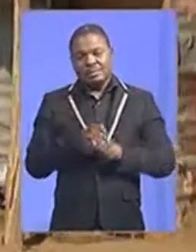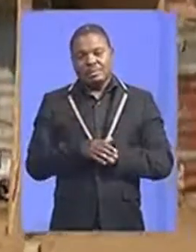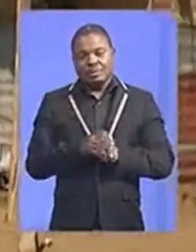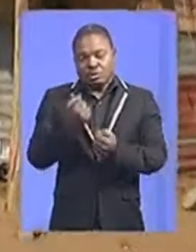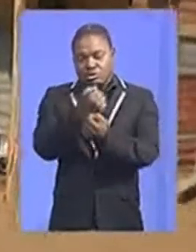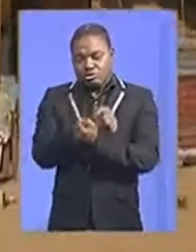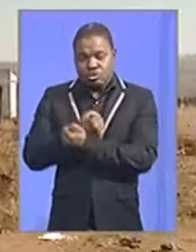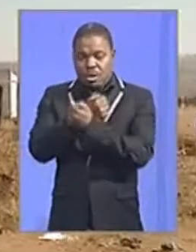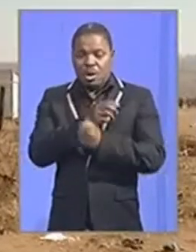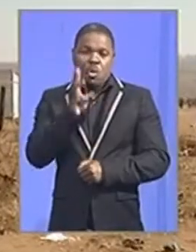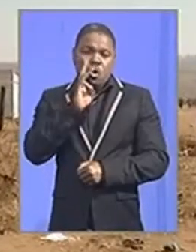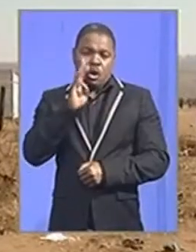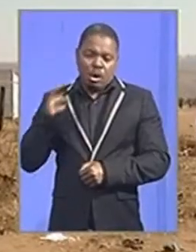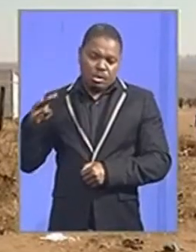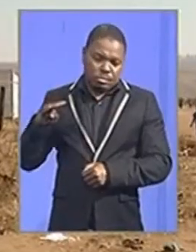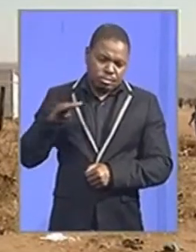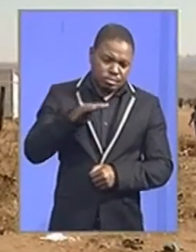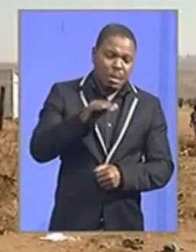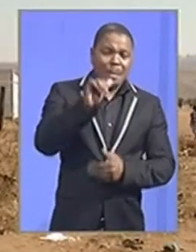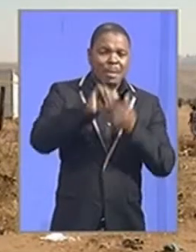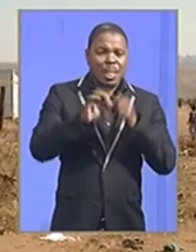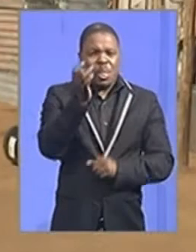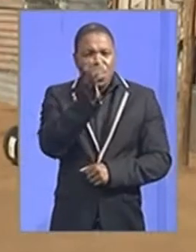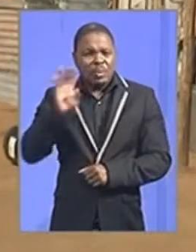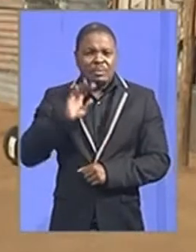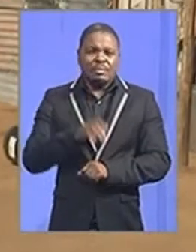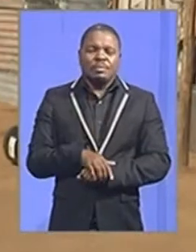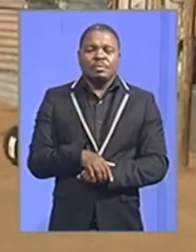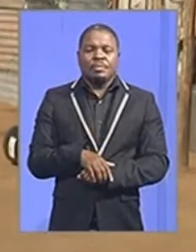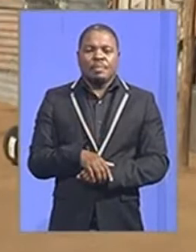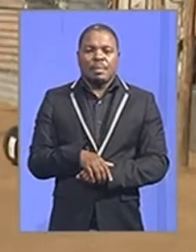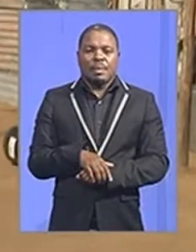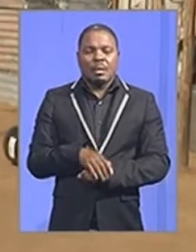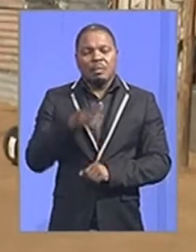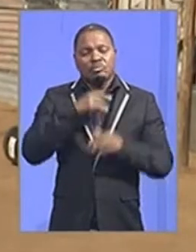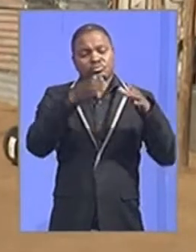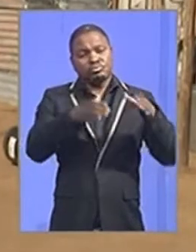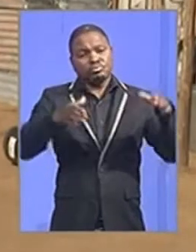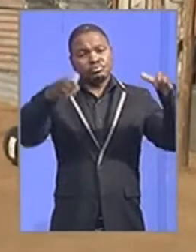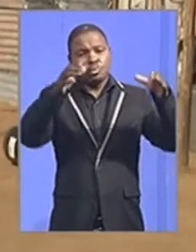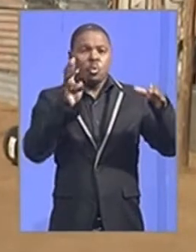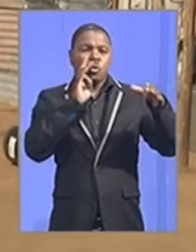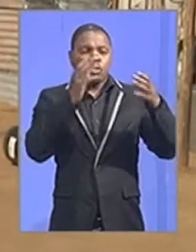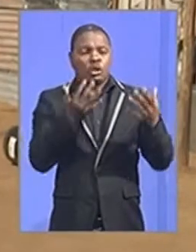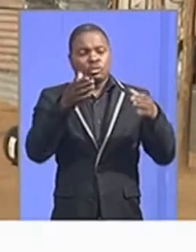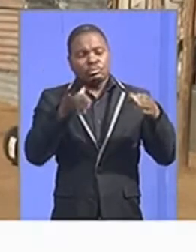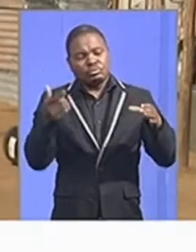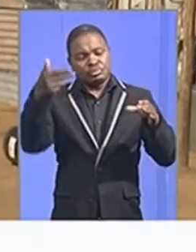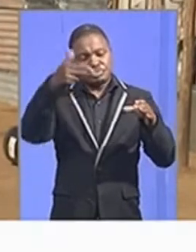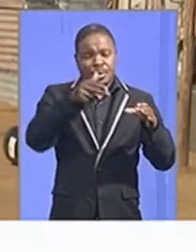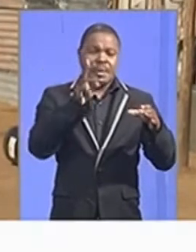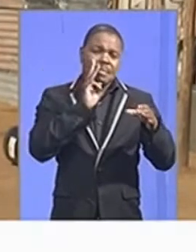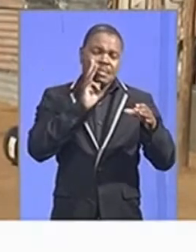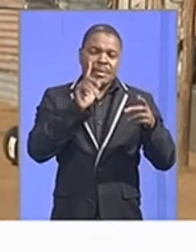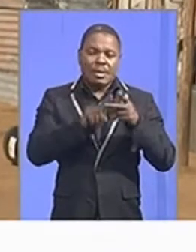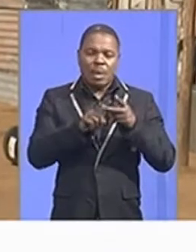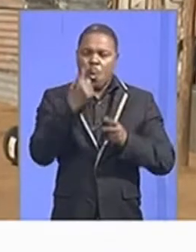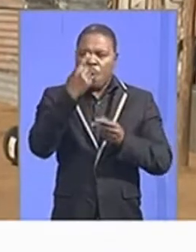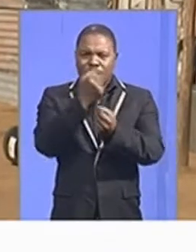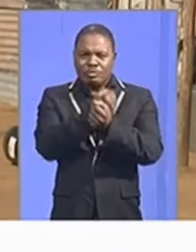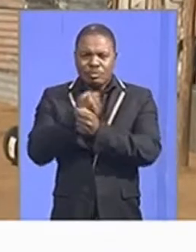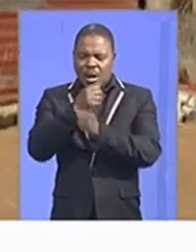ha diteraka tse tsamaisang metsi di tla hangwe ka kgwedi. Re na le dijojo tse tshelwang ka mona, empa re na le teraka e one